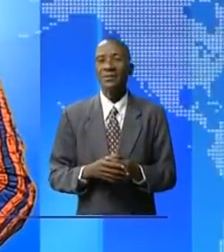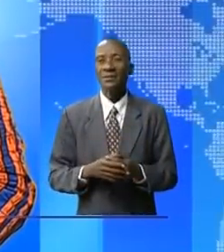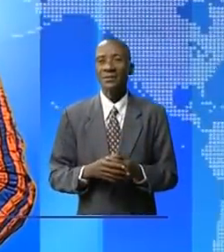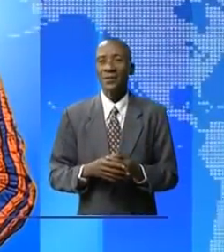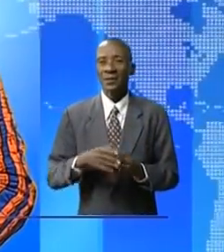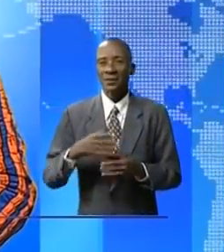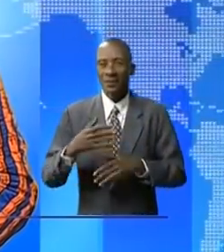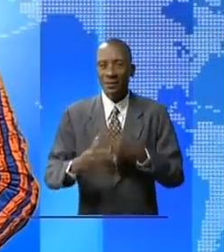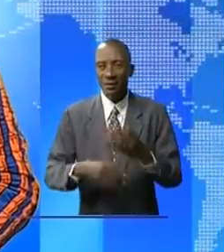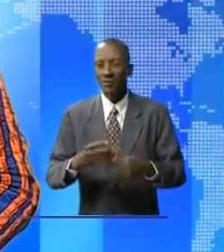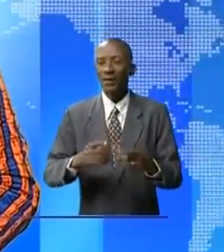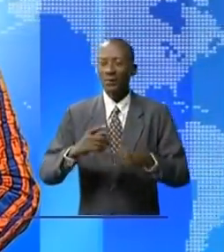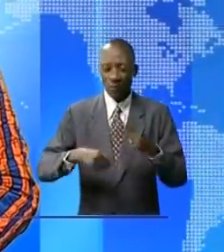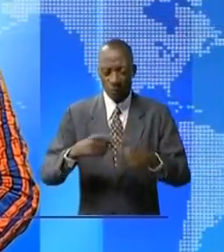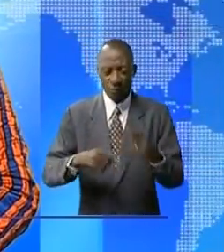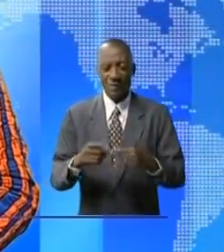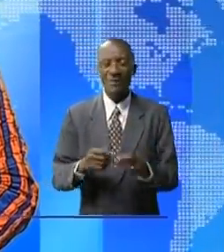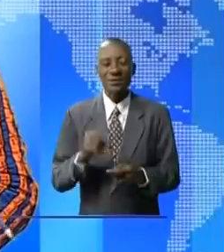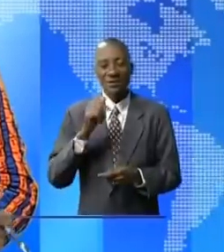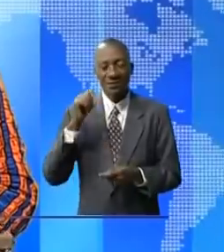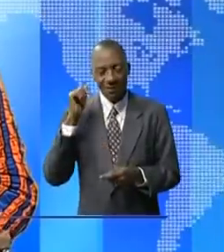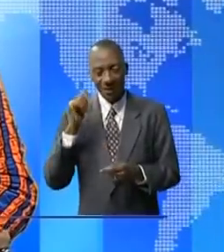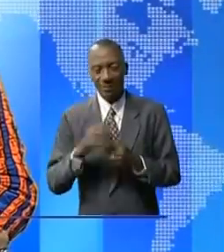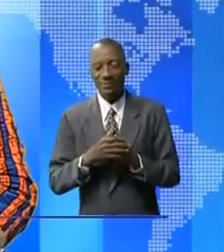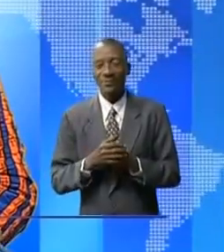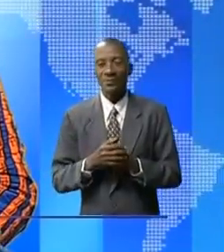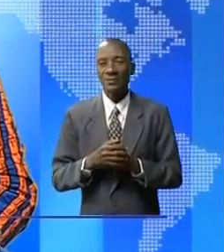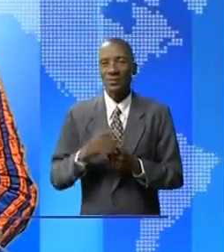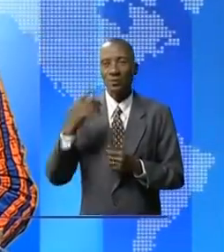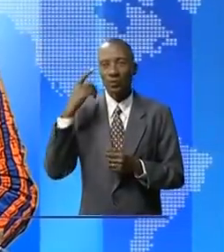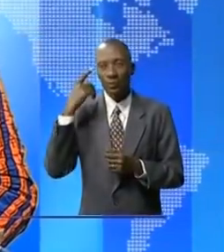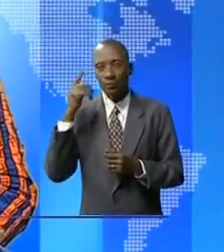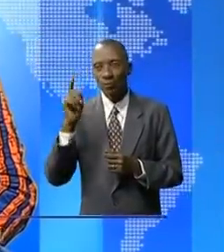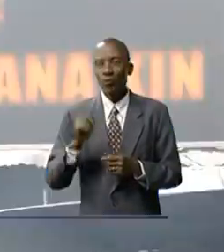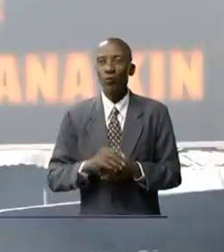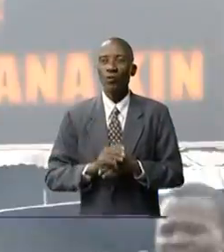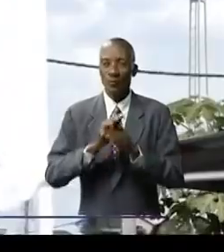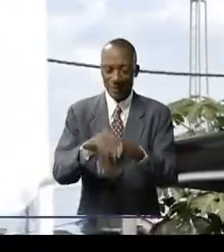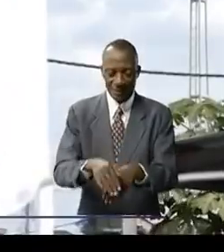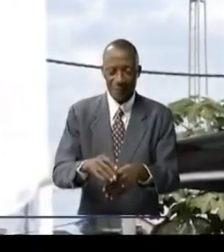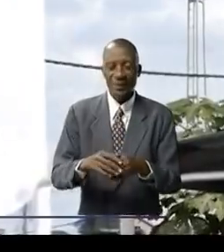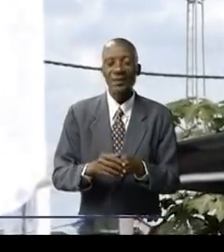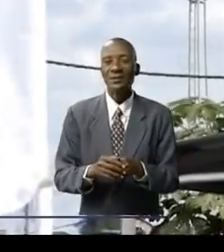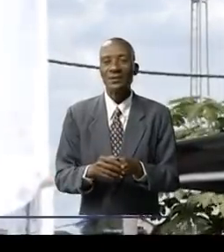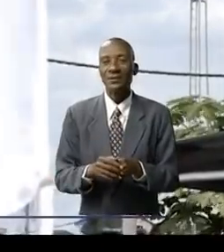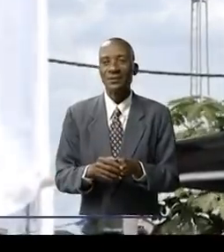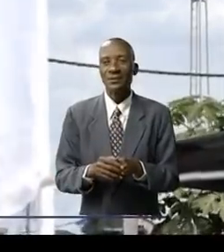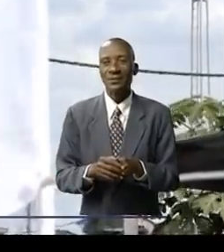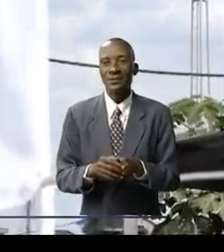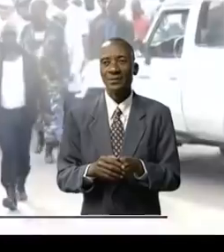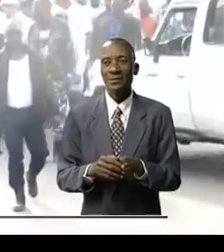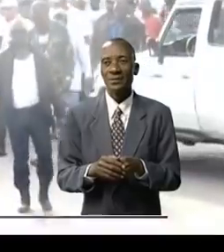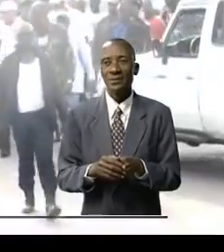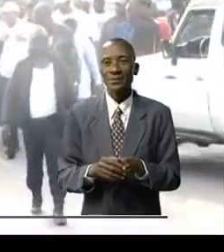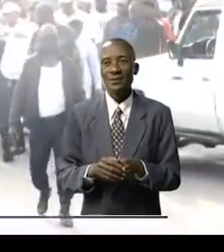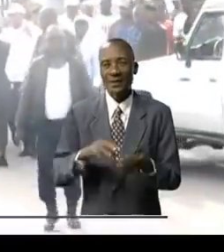va symboliser la fonction des Quinois. Marie-France Aïna pour le reportage. C'était une journée très